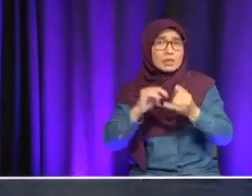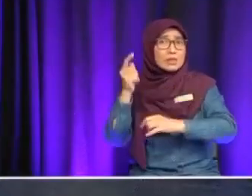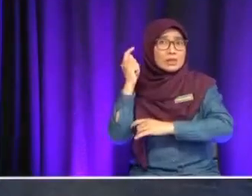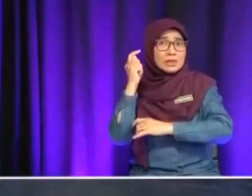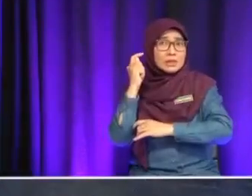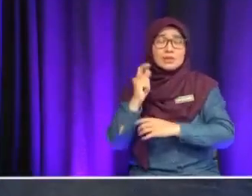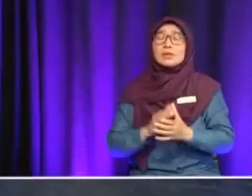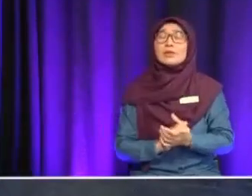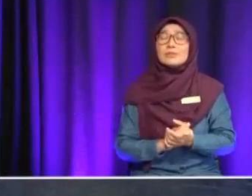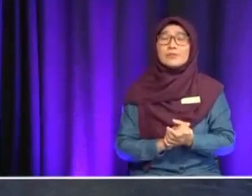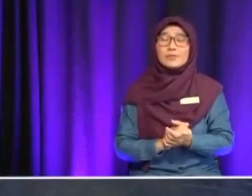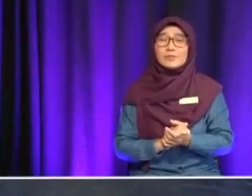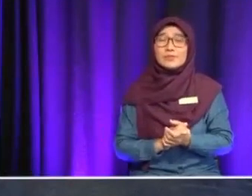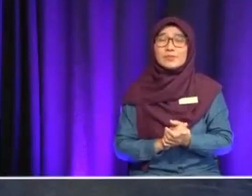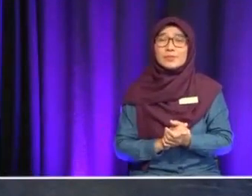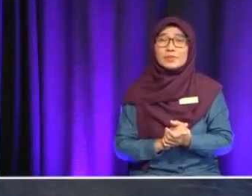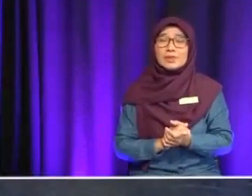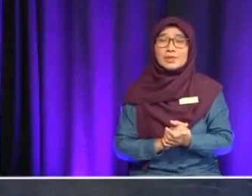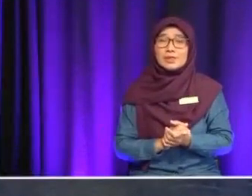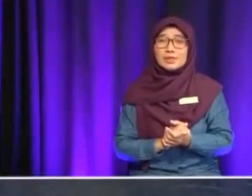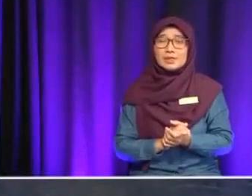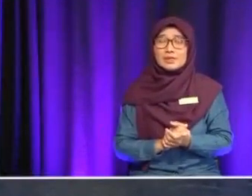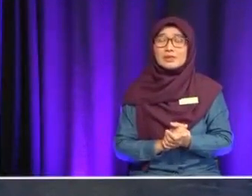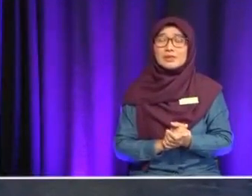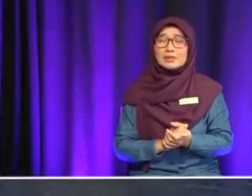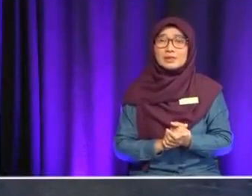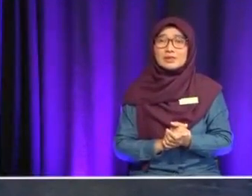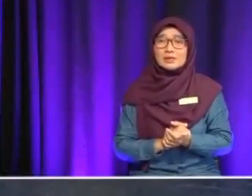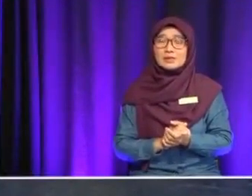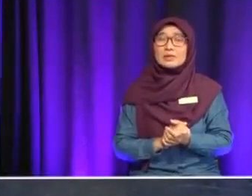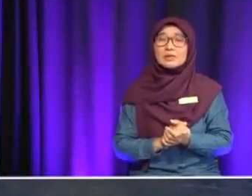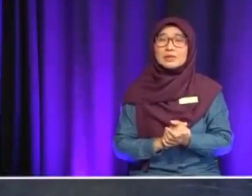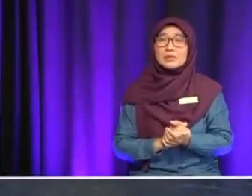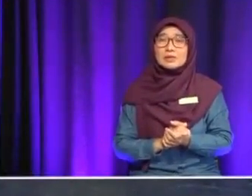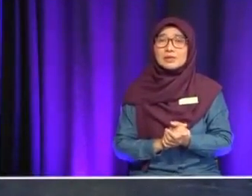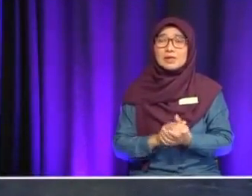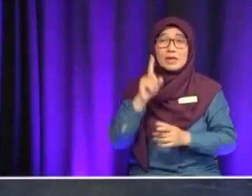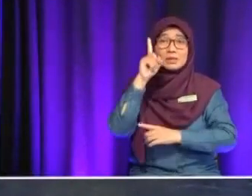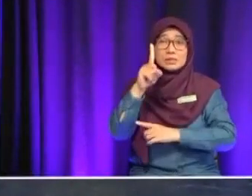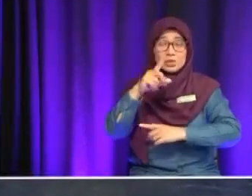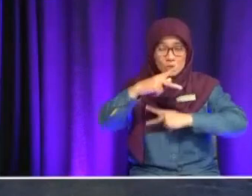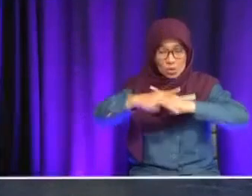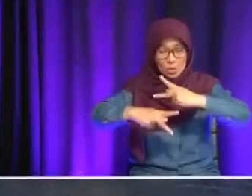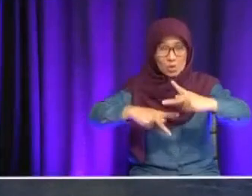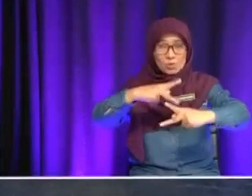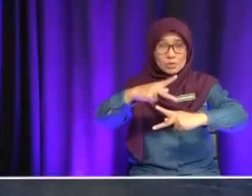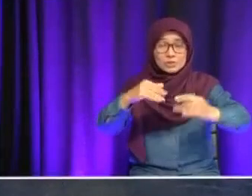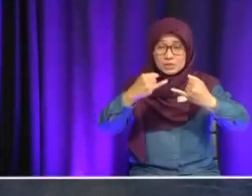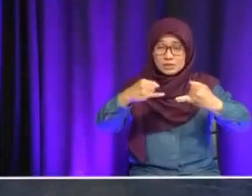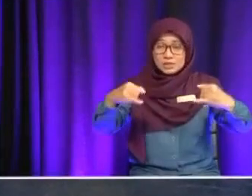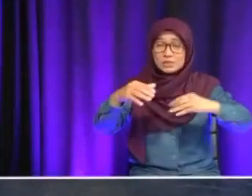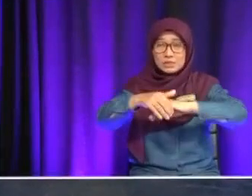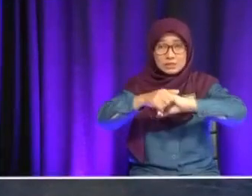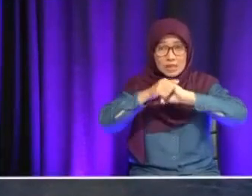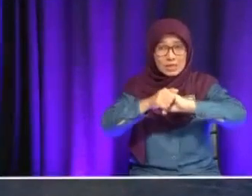Okey, sebenarnya Syafika, apa yang gimmick tadi itu adalah bentuk satu proses daripada jenis-jenis akad yang kita